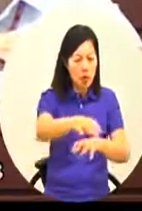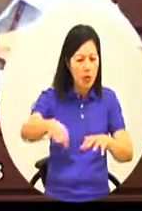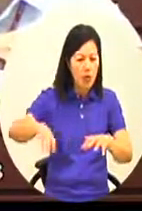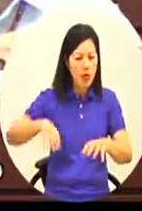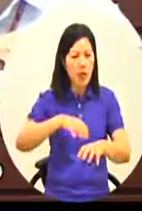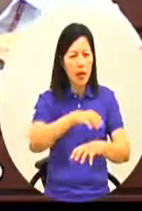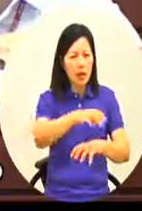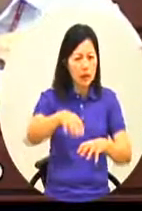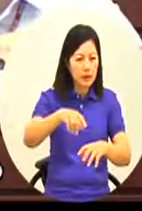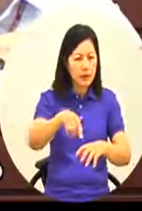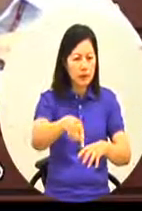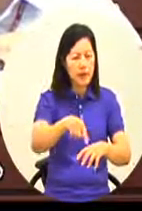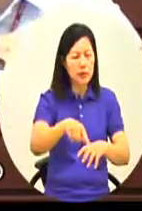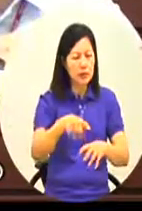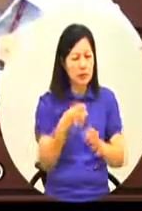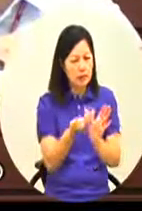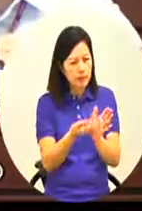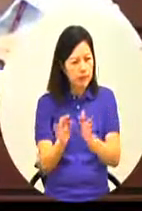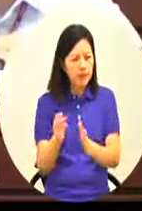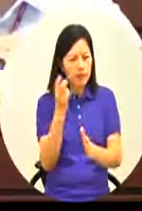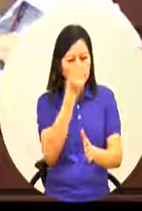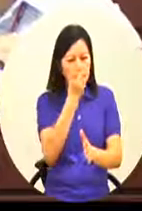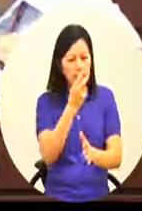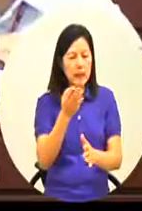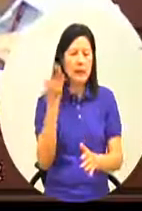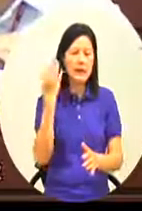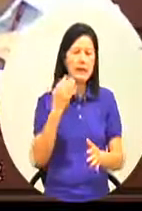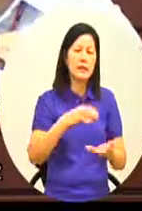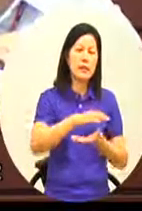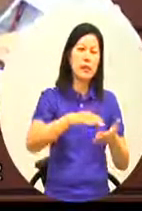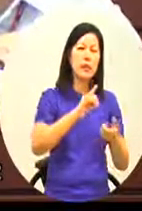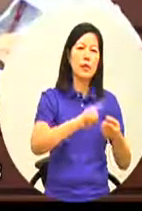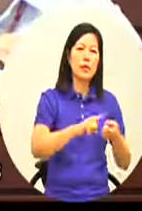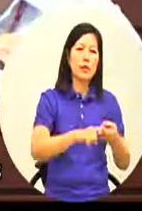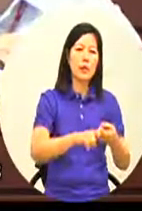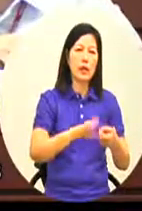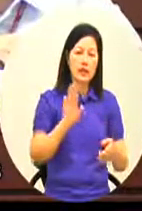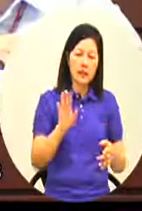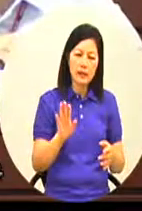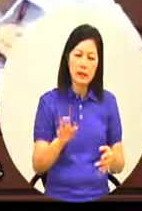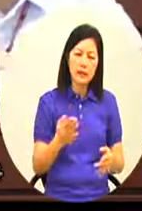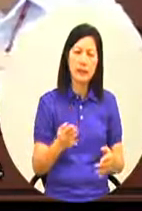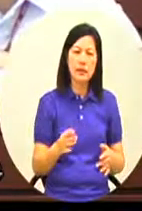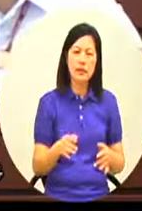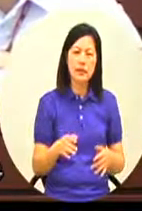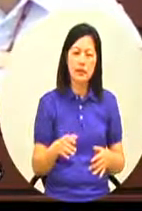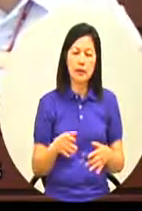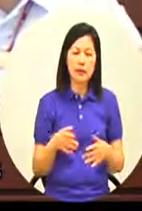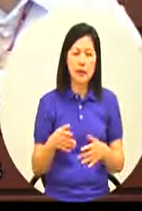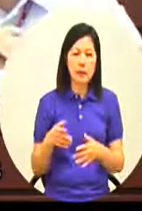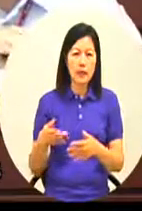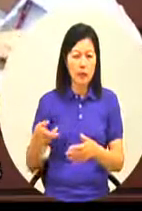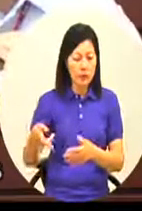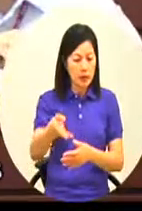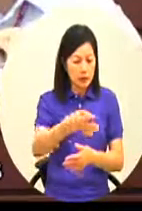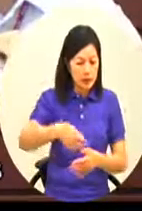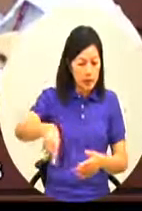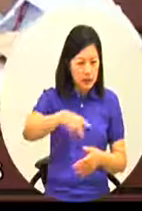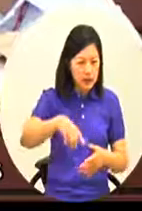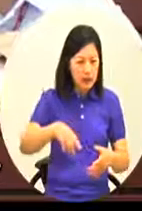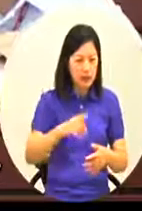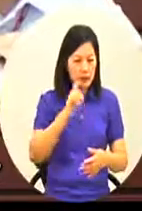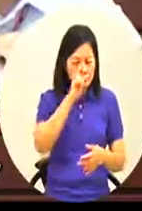备啦，因为它过去整个比较凌乱一点啊，所以我们大概有做请他们跟一起大家一起做，就是废弃物的